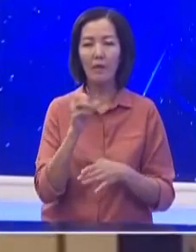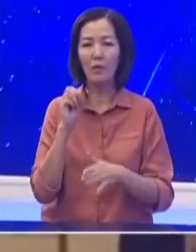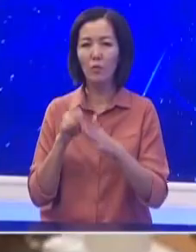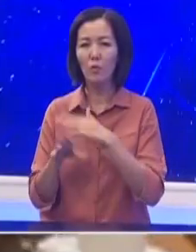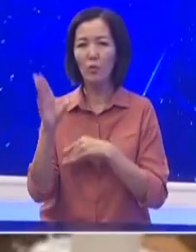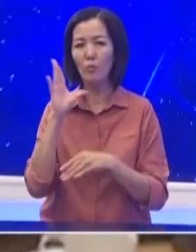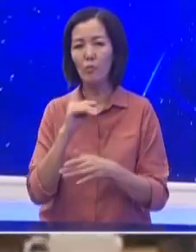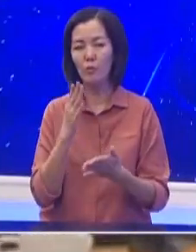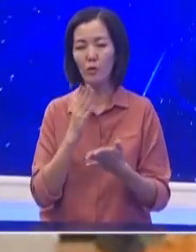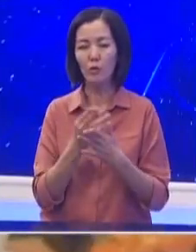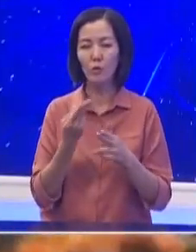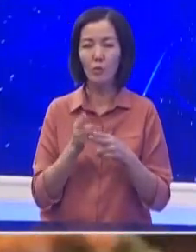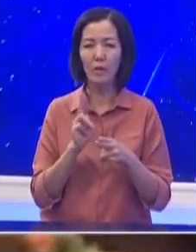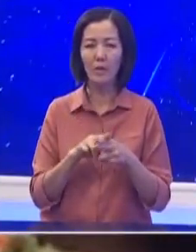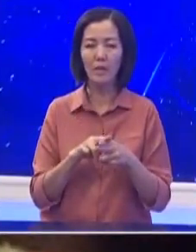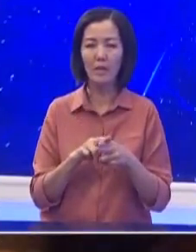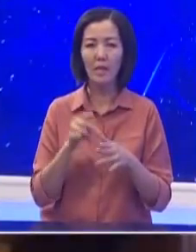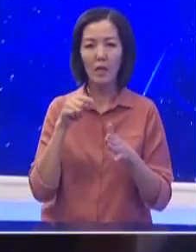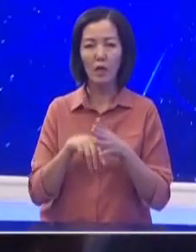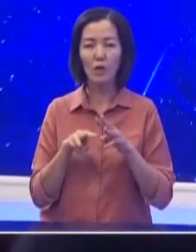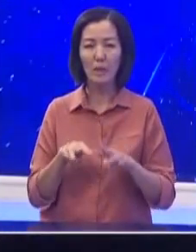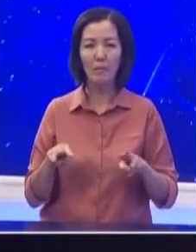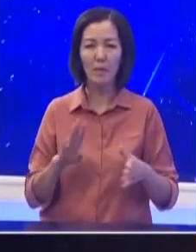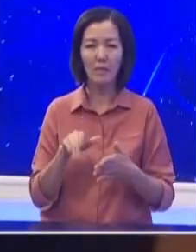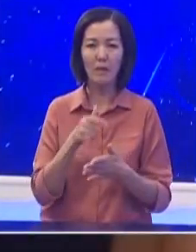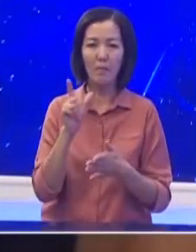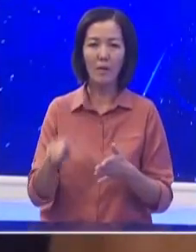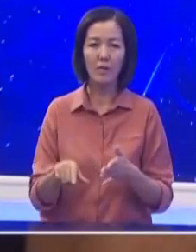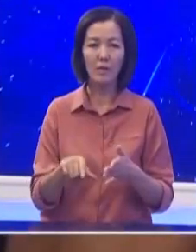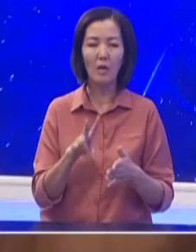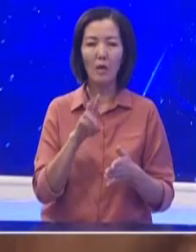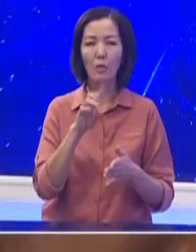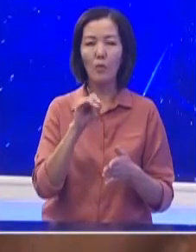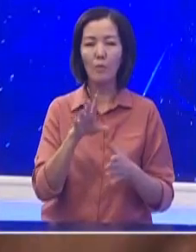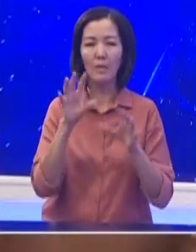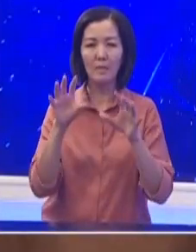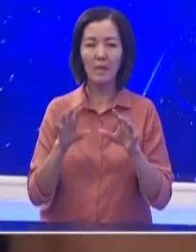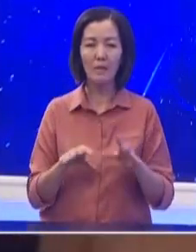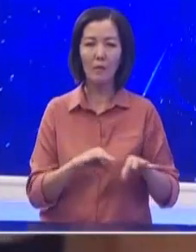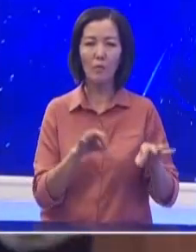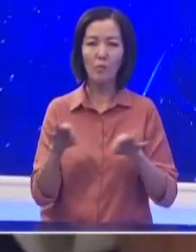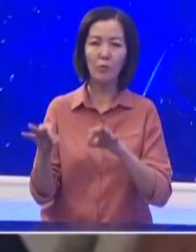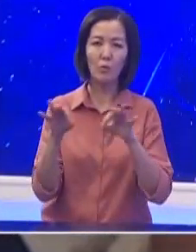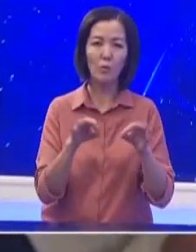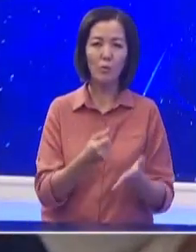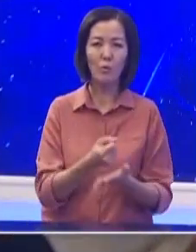деп алаңдайды. Бұл ретте Греция ішкі істер министрлігі басшысы Нотис Митаракис заңды көші-қон жолдарын